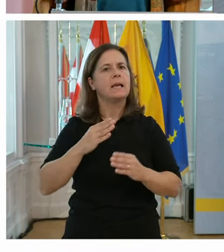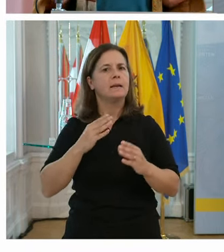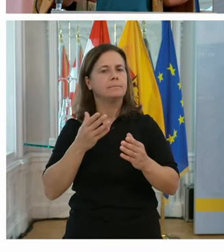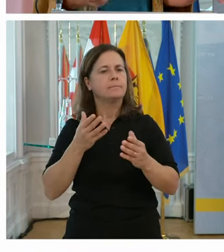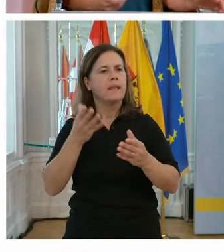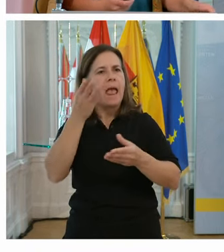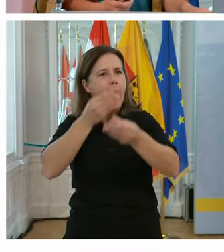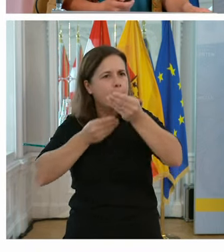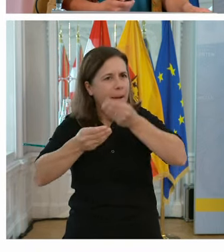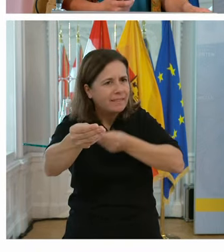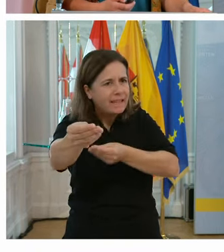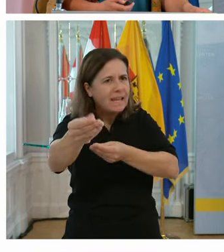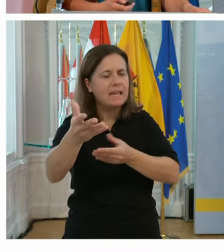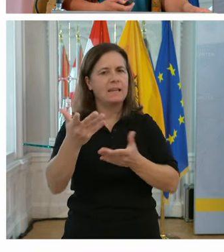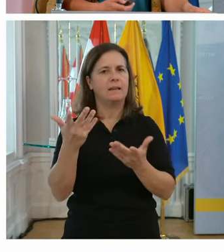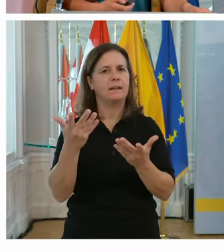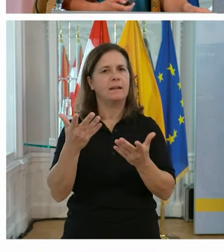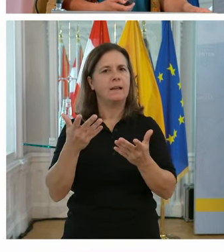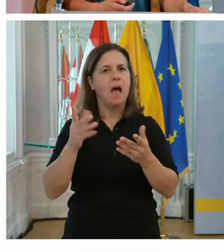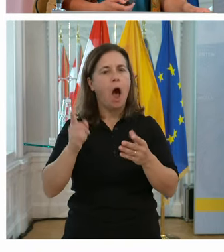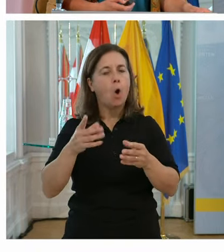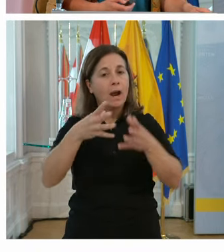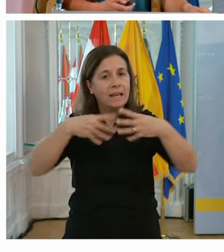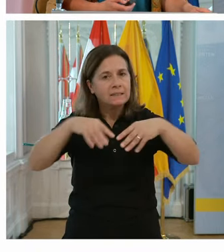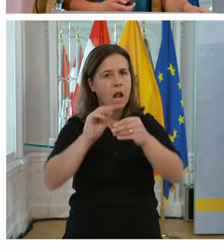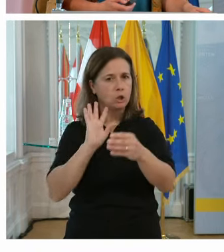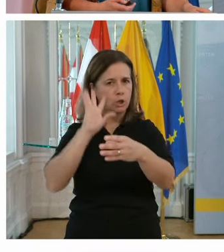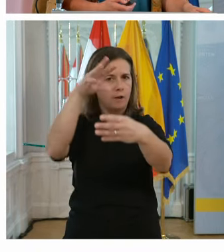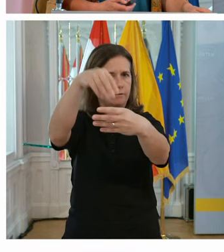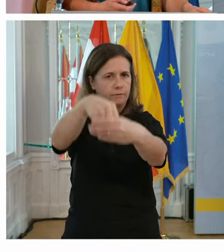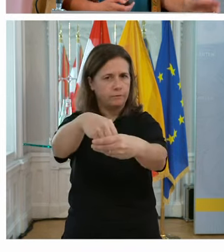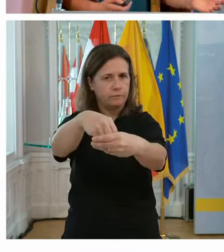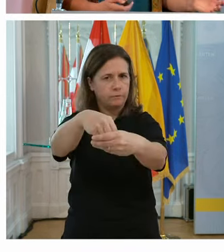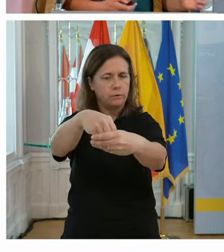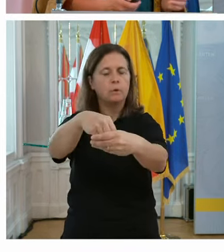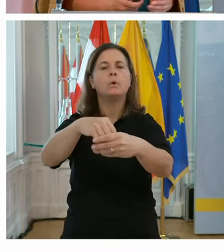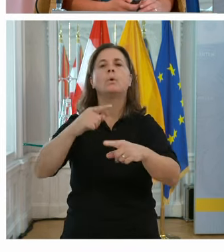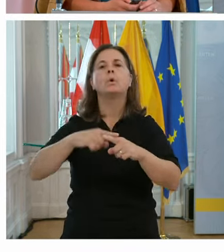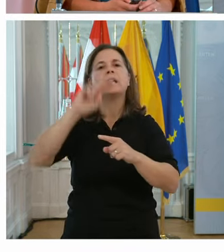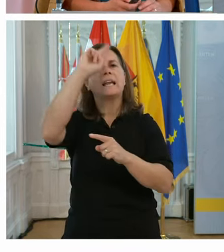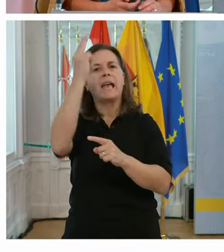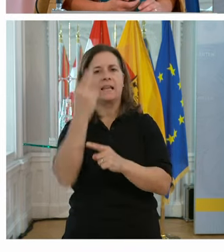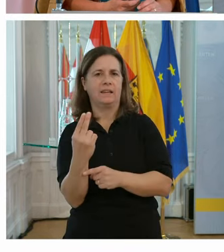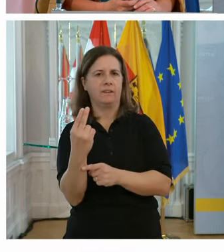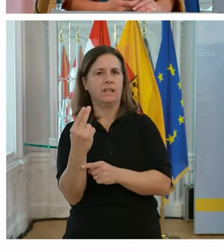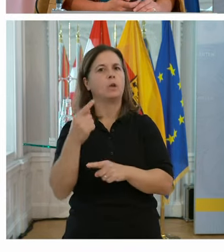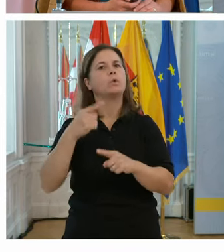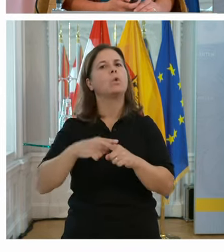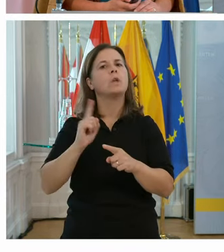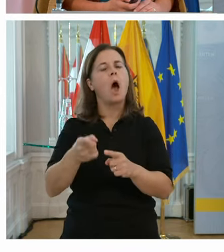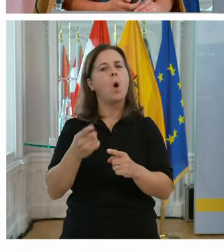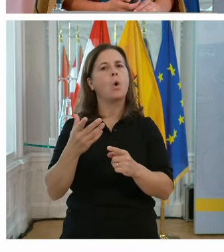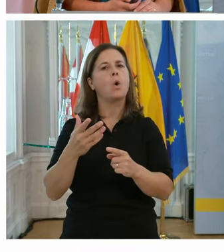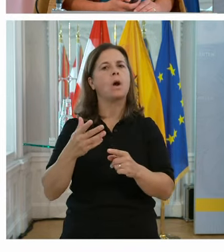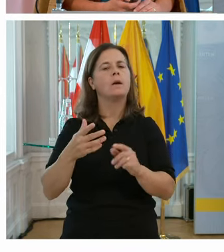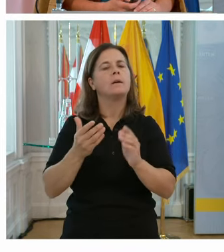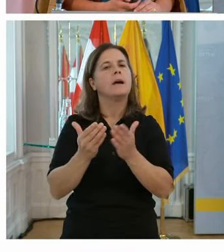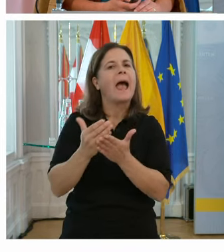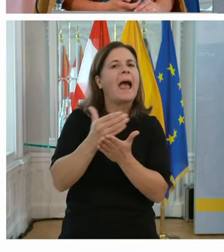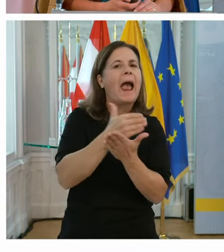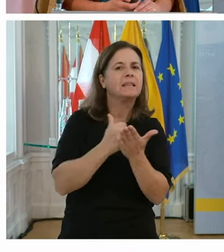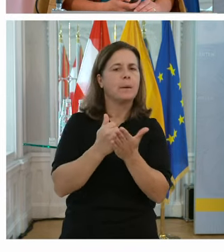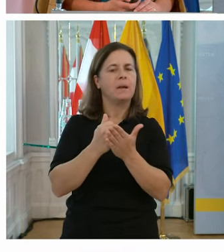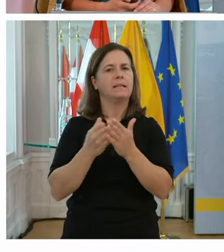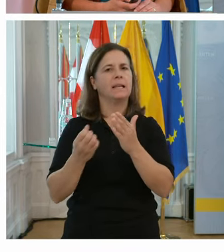der Breite der Gesellschaft auch anzukommen und Kreativität und damit auch Rentabilität,